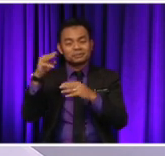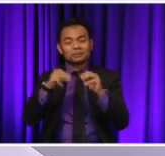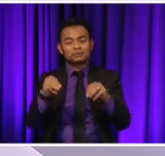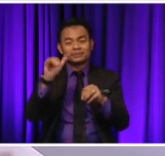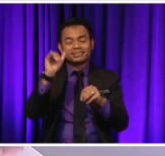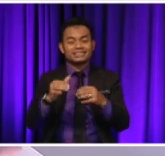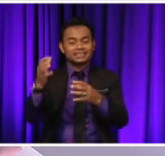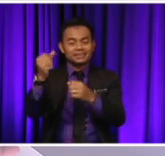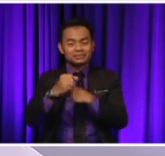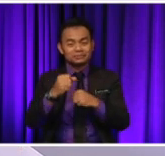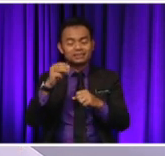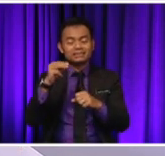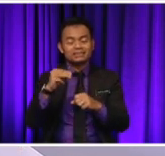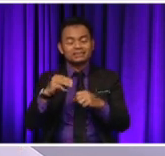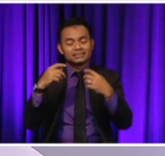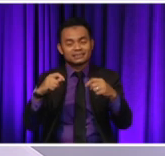dapat juga